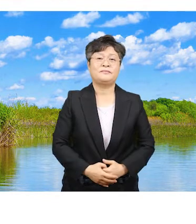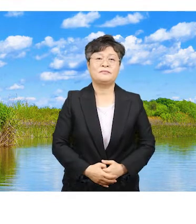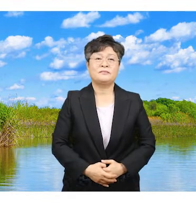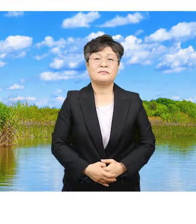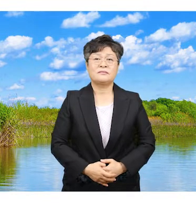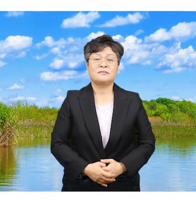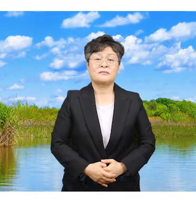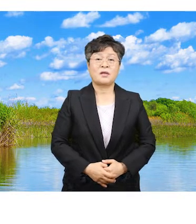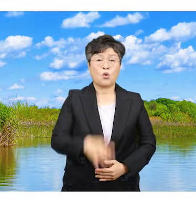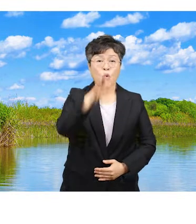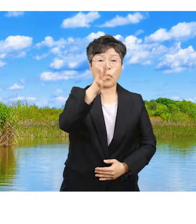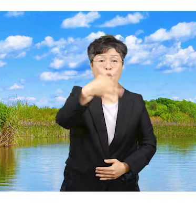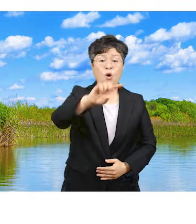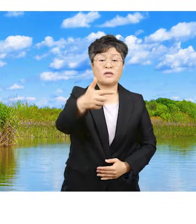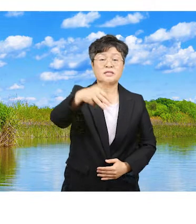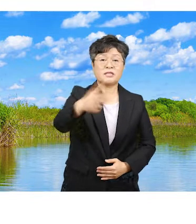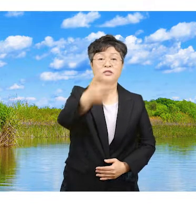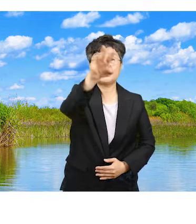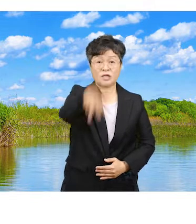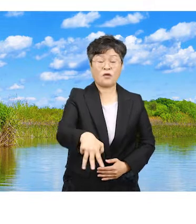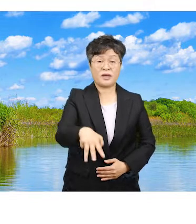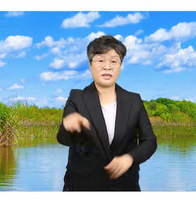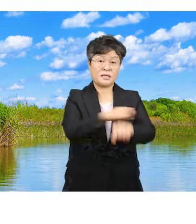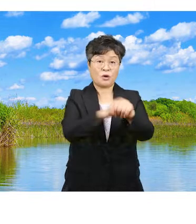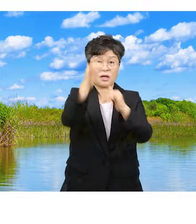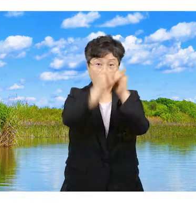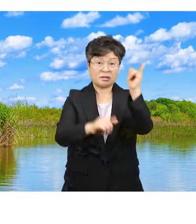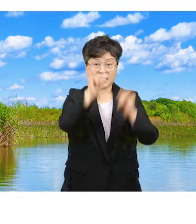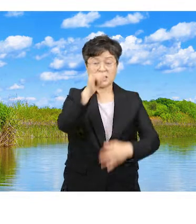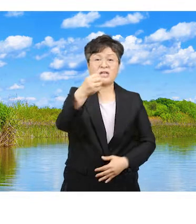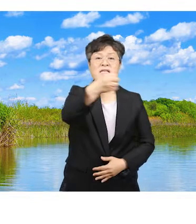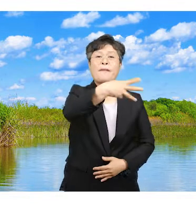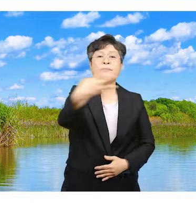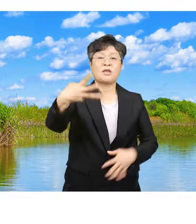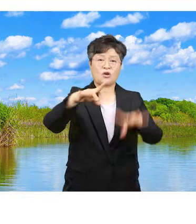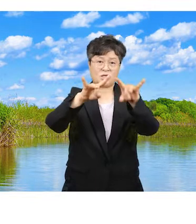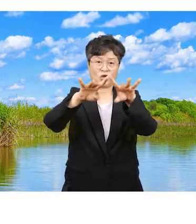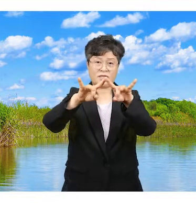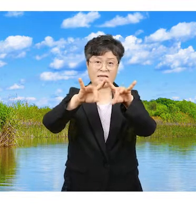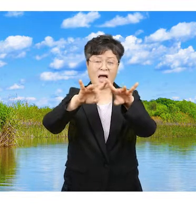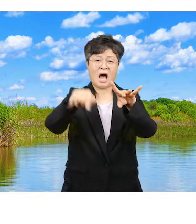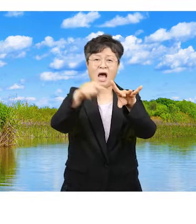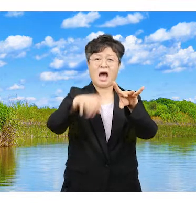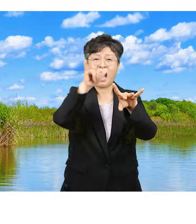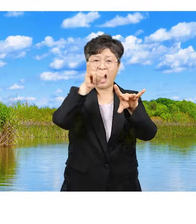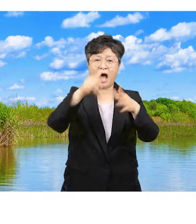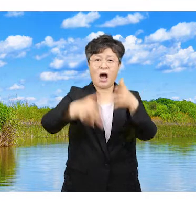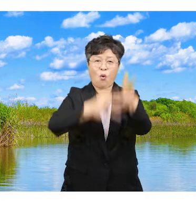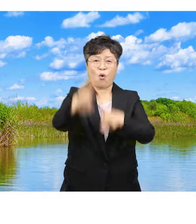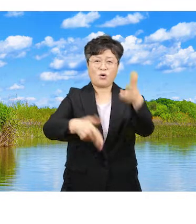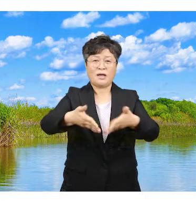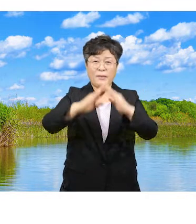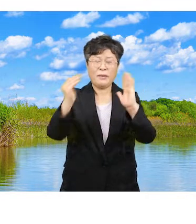이 원천천에 매우 특별한 역사가 있답니다. 바로 삼성전자가 원천천 옆으로 들어선